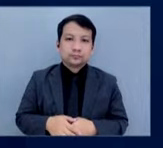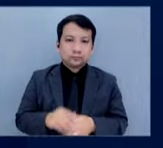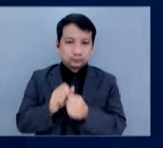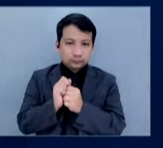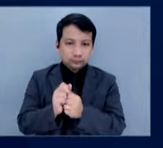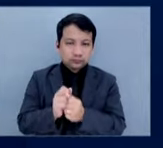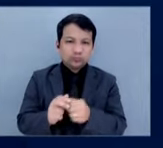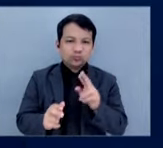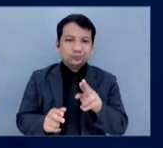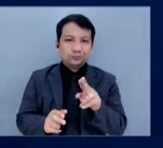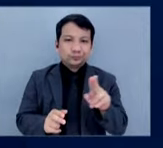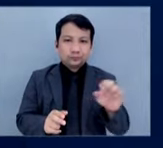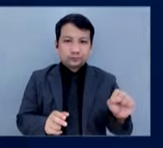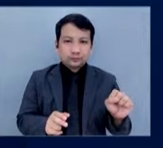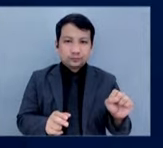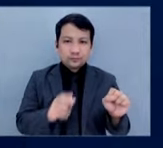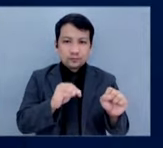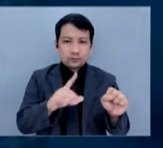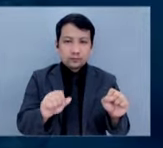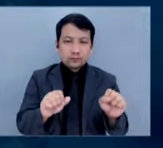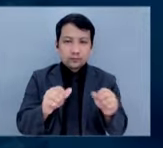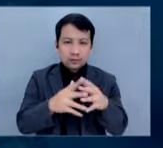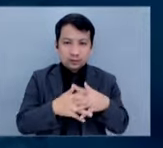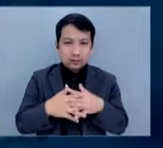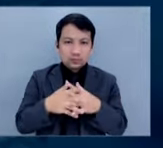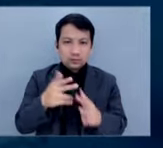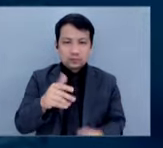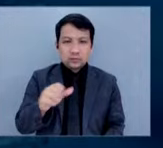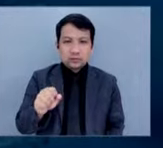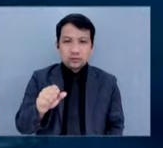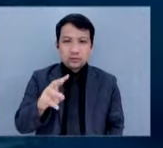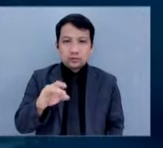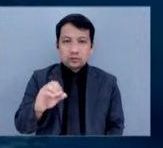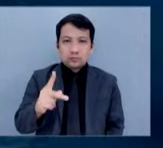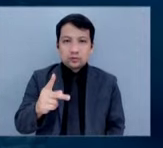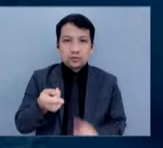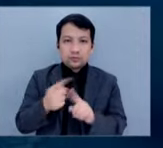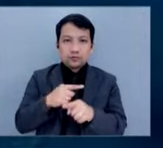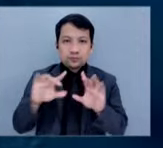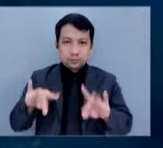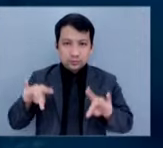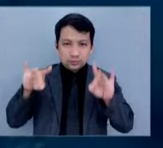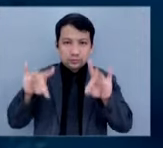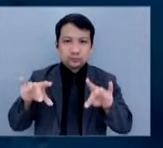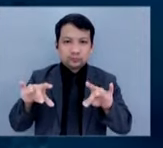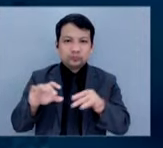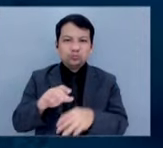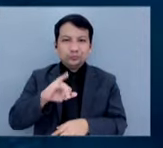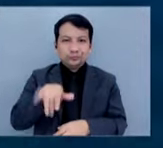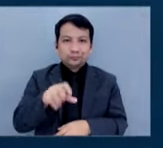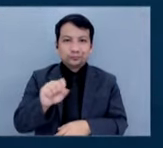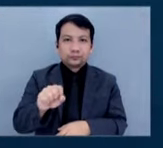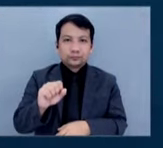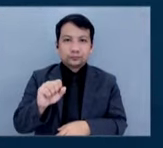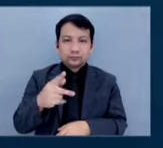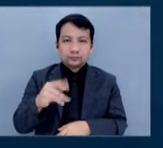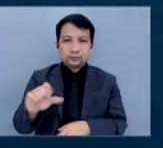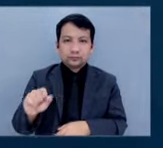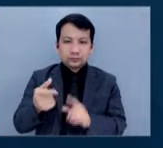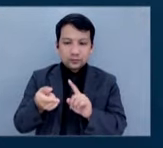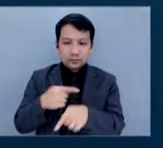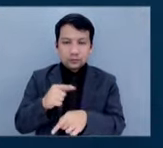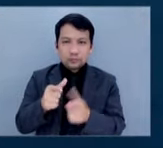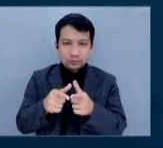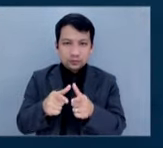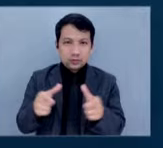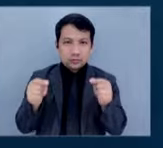USS Mobile ng Amerika, HMAS Warramunga ng Australia at ang JS Akebono ng Japan. Sinubok